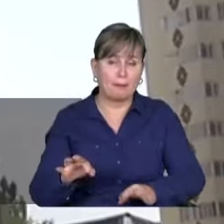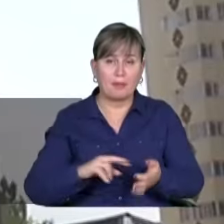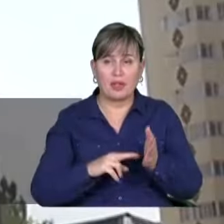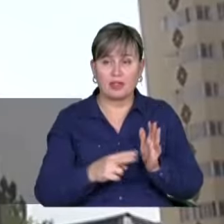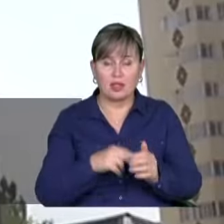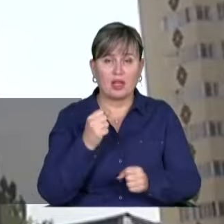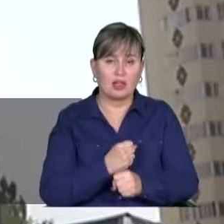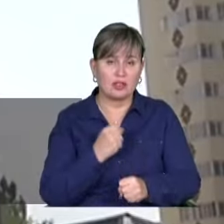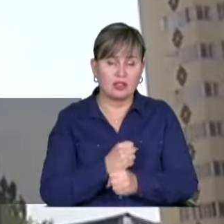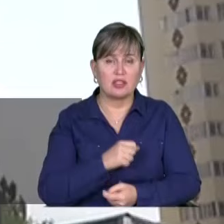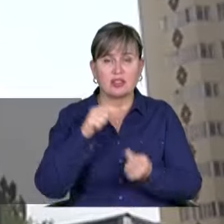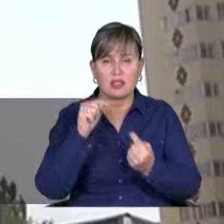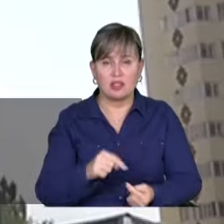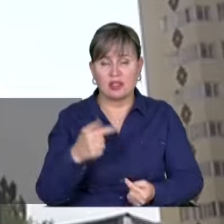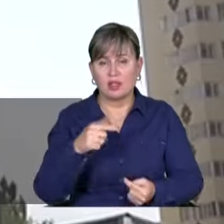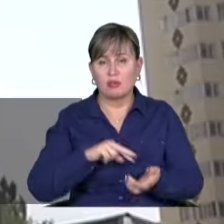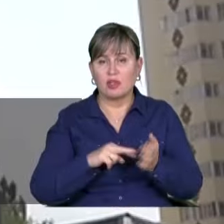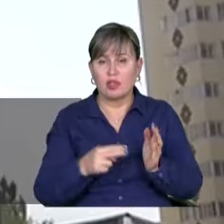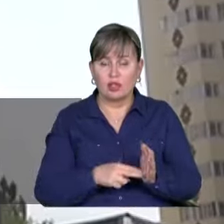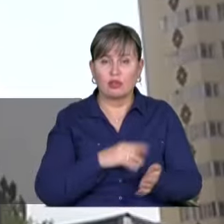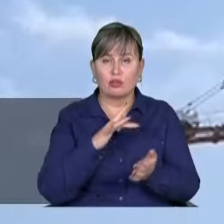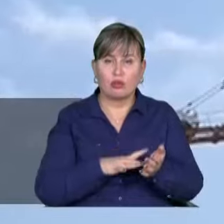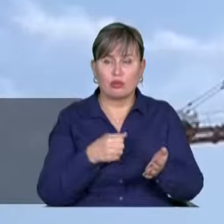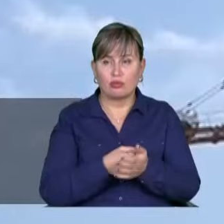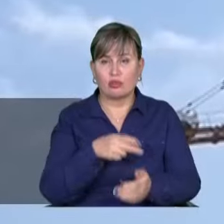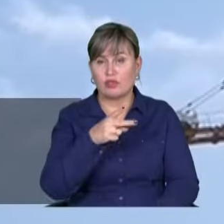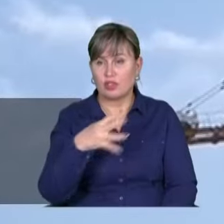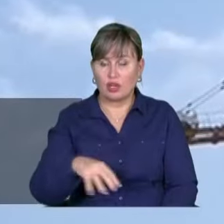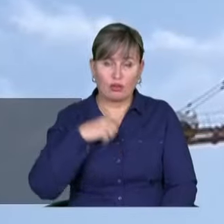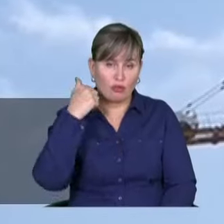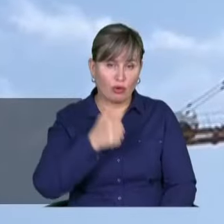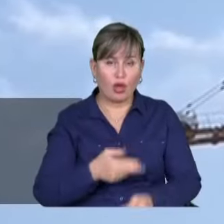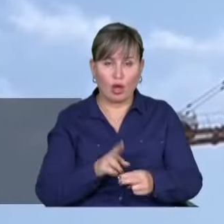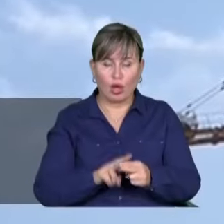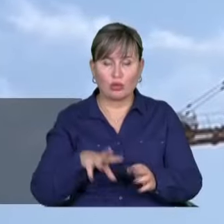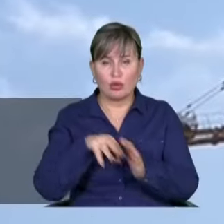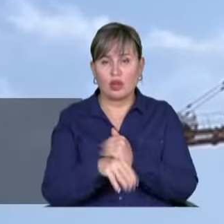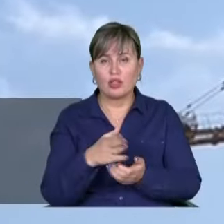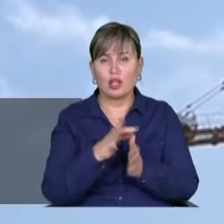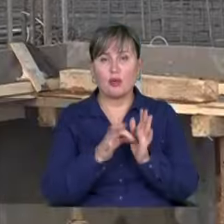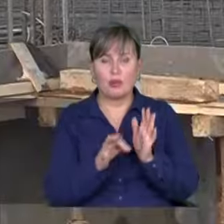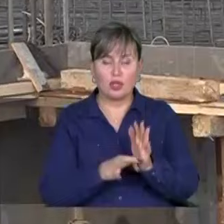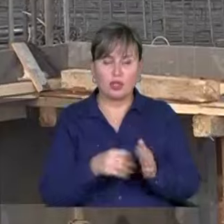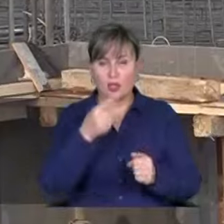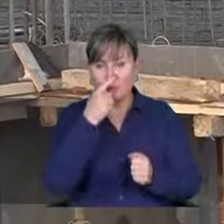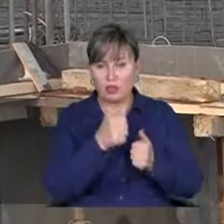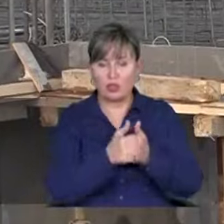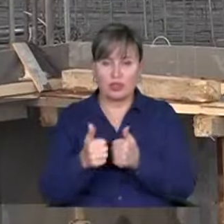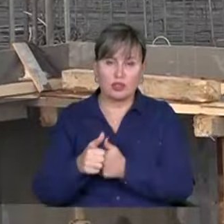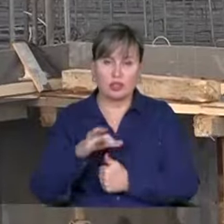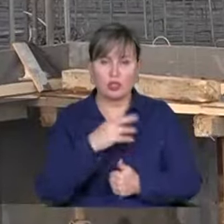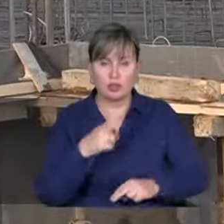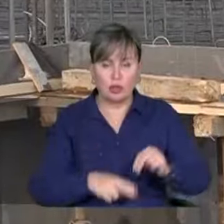планировки разработаны в соответствии с генпланом города до 2040 года, который содержит принципы шаговой доступности. Доступности